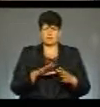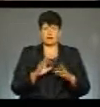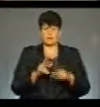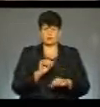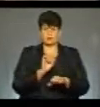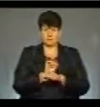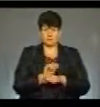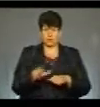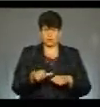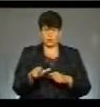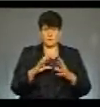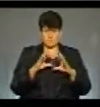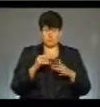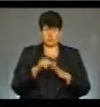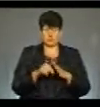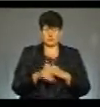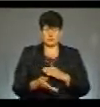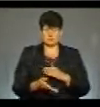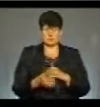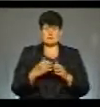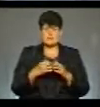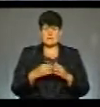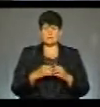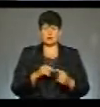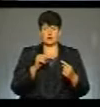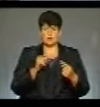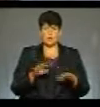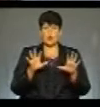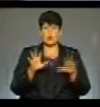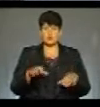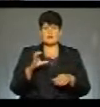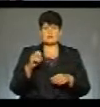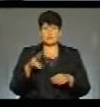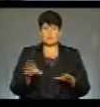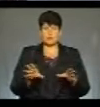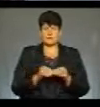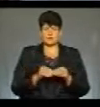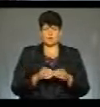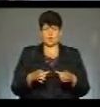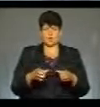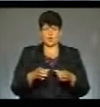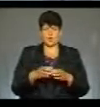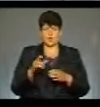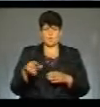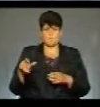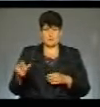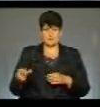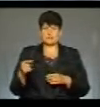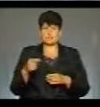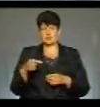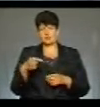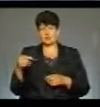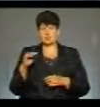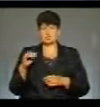дорогу міжнародного значення? Серед протестувальників – голова Скалицької об'єднаної територіальної громади Петро Савончак.